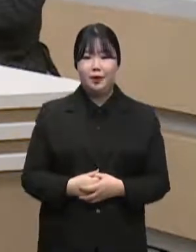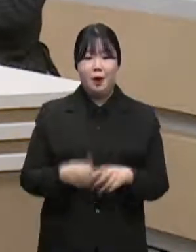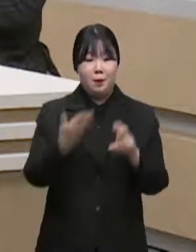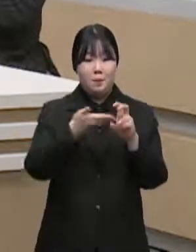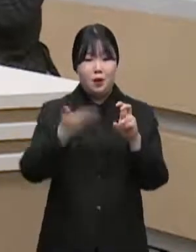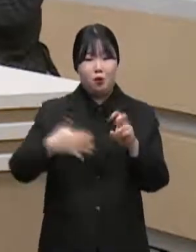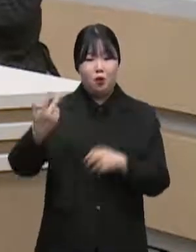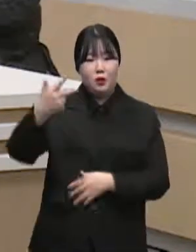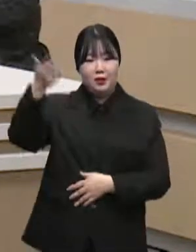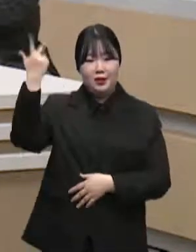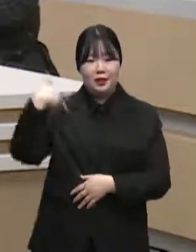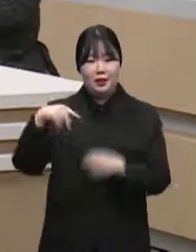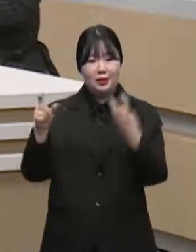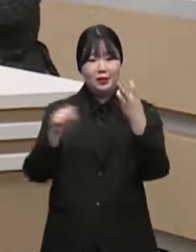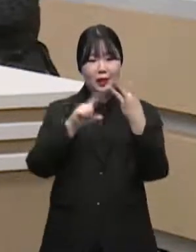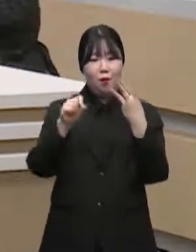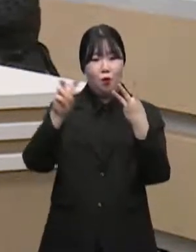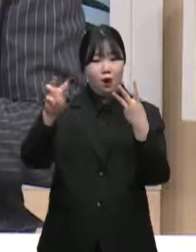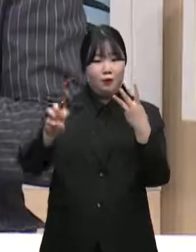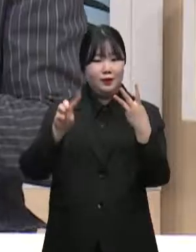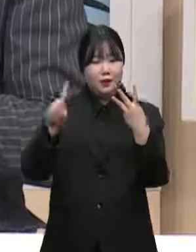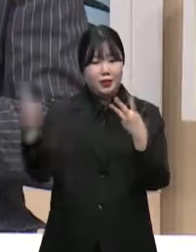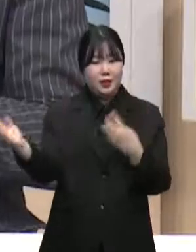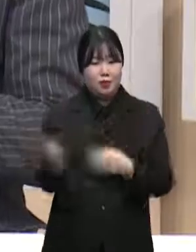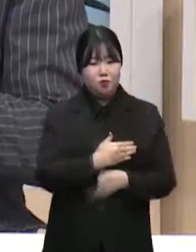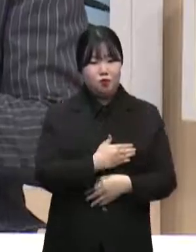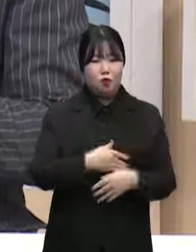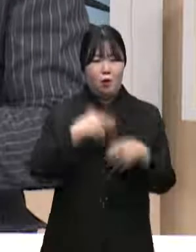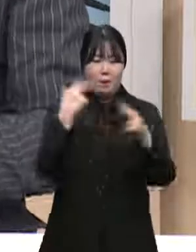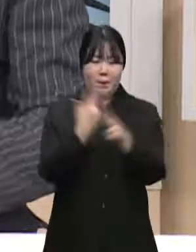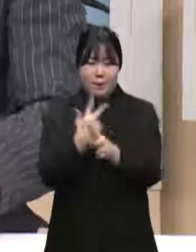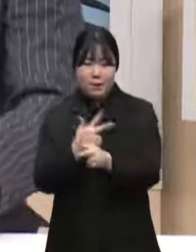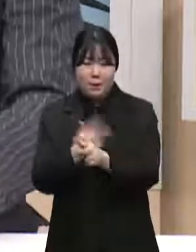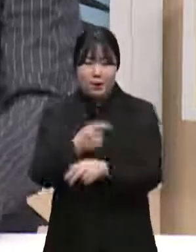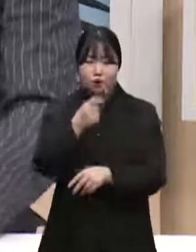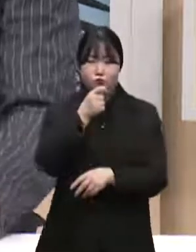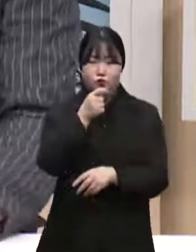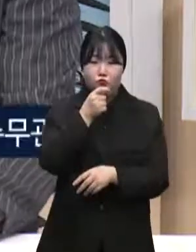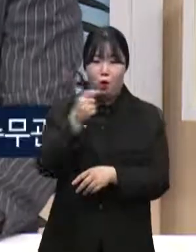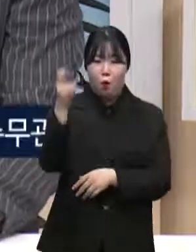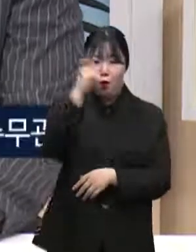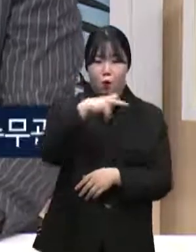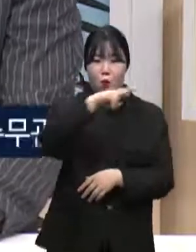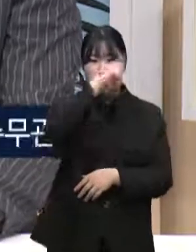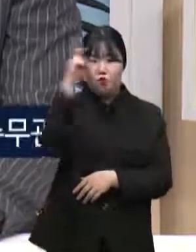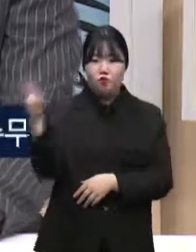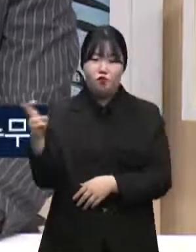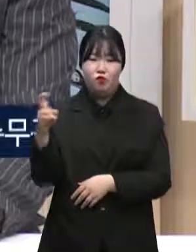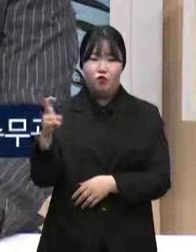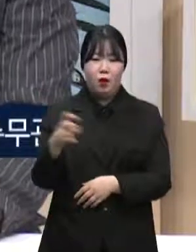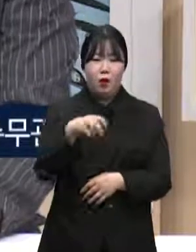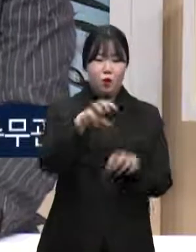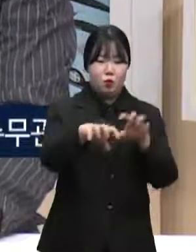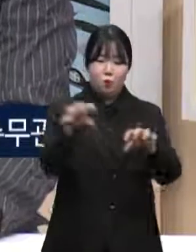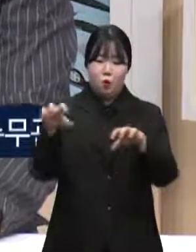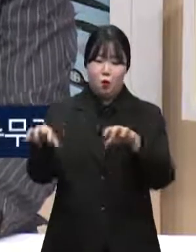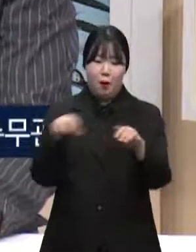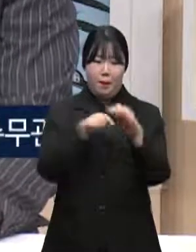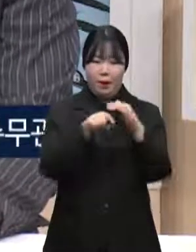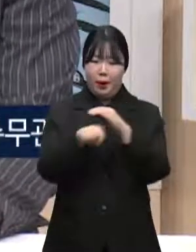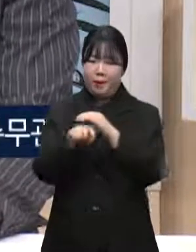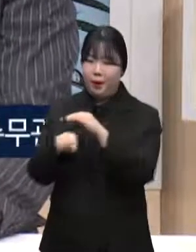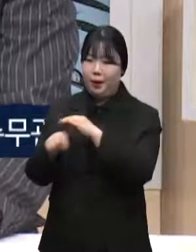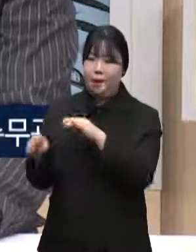출구를 지난 3월 30일 에서 부터 매주 수 일 오전과 오후에 미 출국 21개 동 을 돌면서 명예